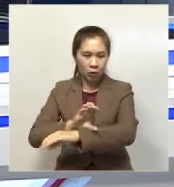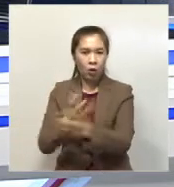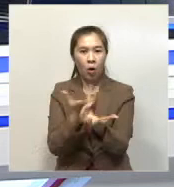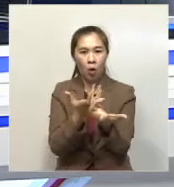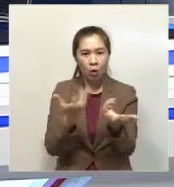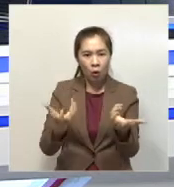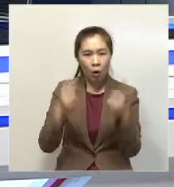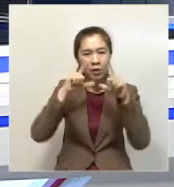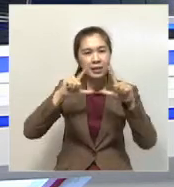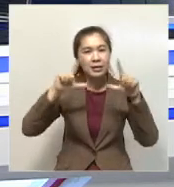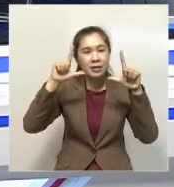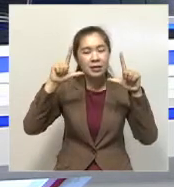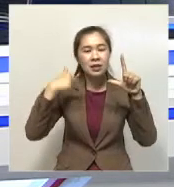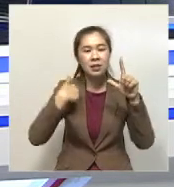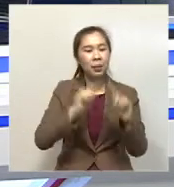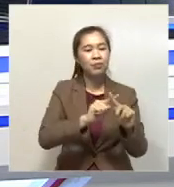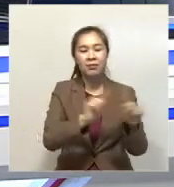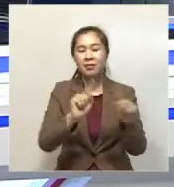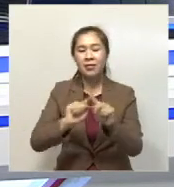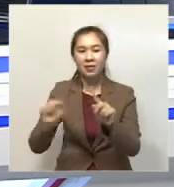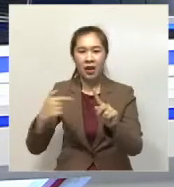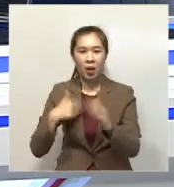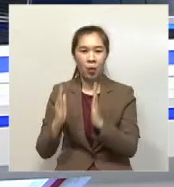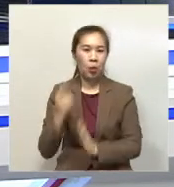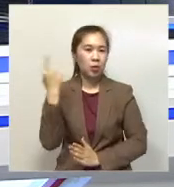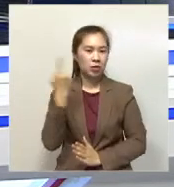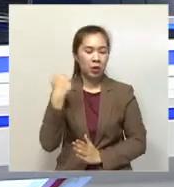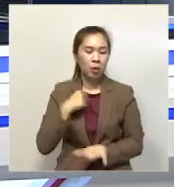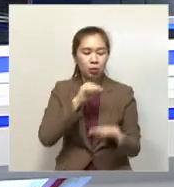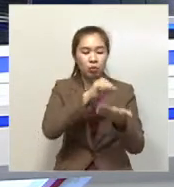ของวิเศษคือของที่อื่นไม่มีนักท่องเที่ยวก็จะแห่จ